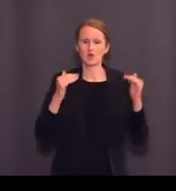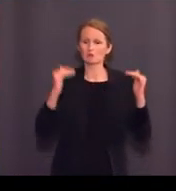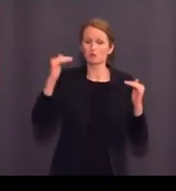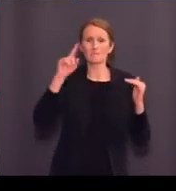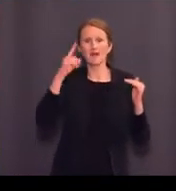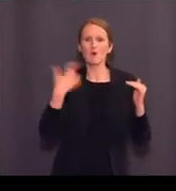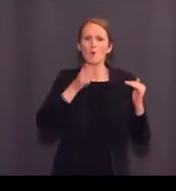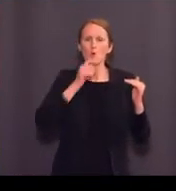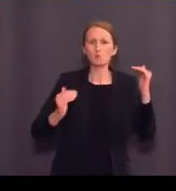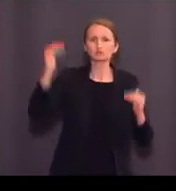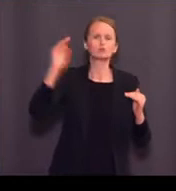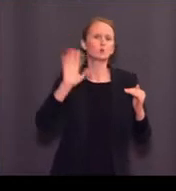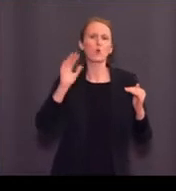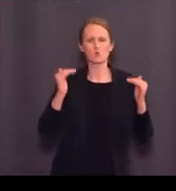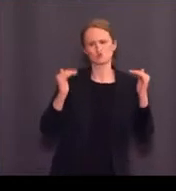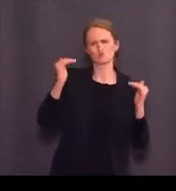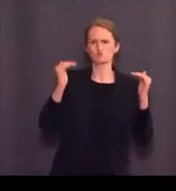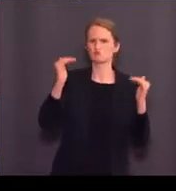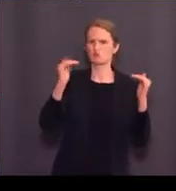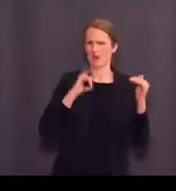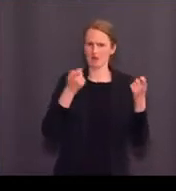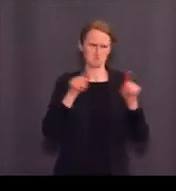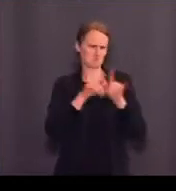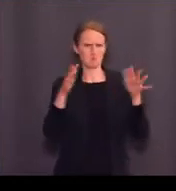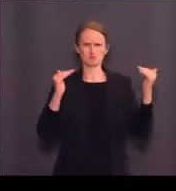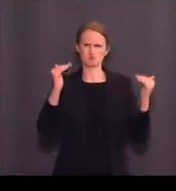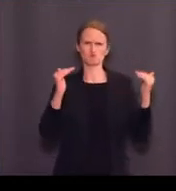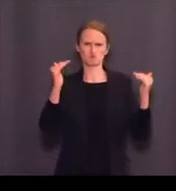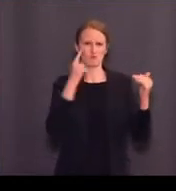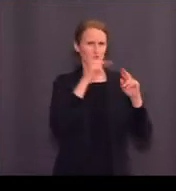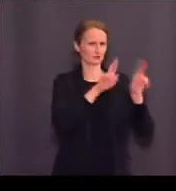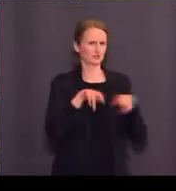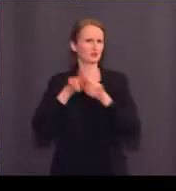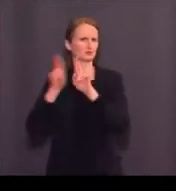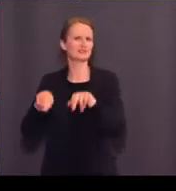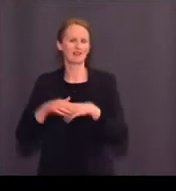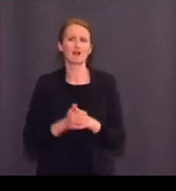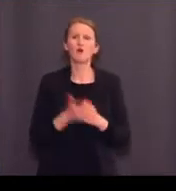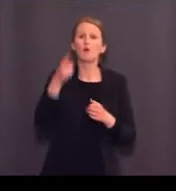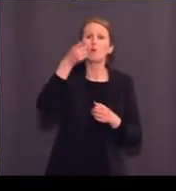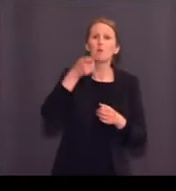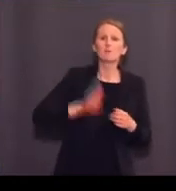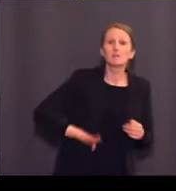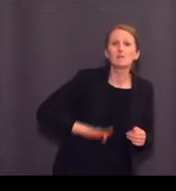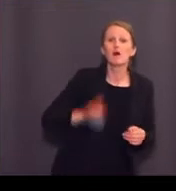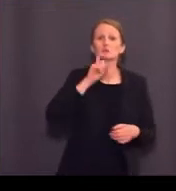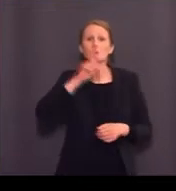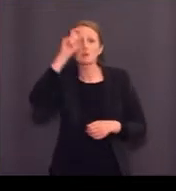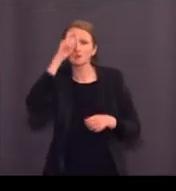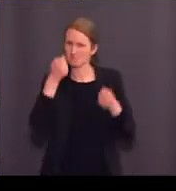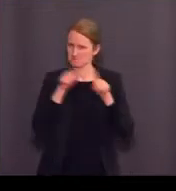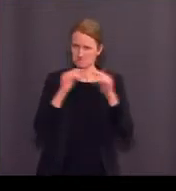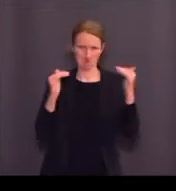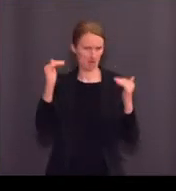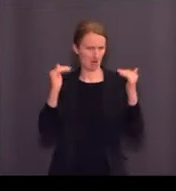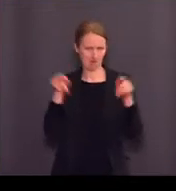du primaire et ceux du début du secondaire sont elles aussi relativement faibles. Si on s'intéresse à